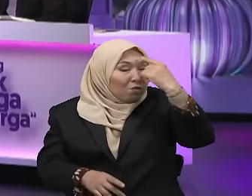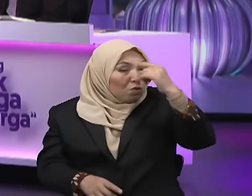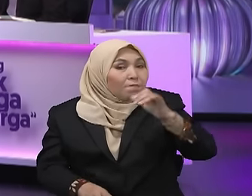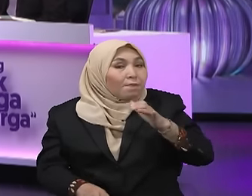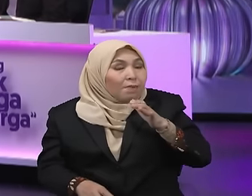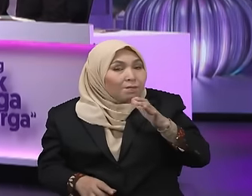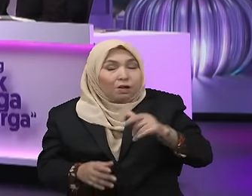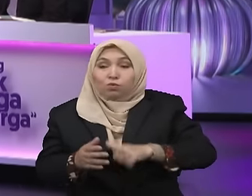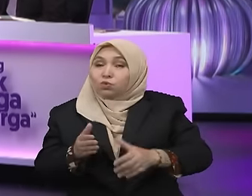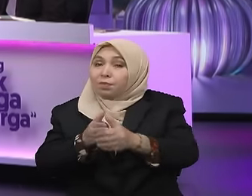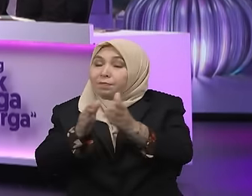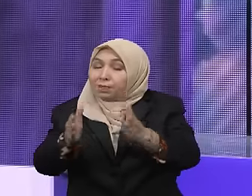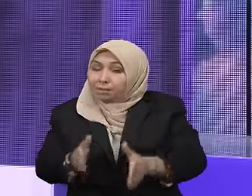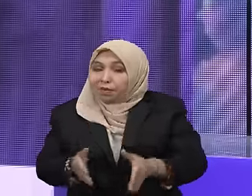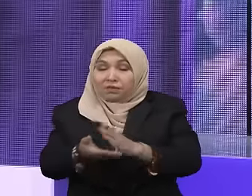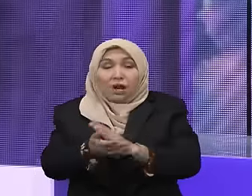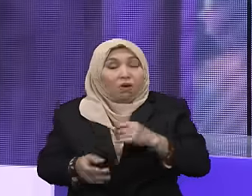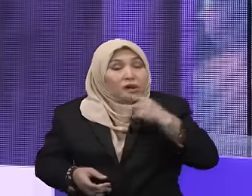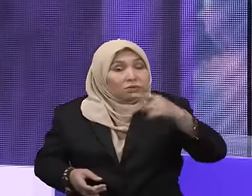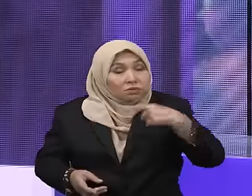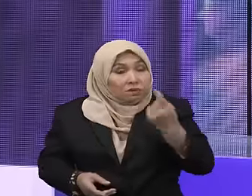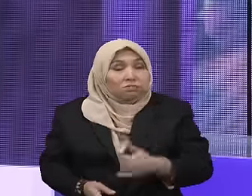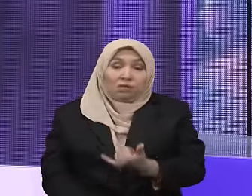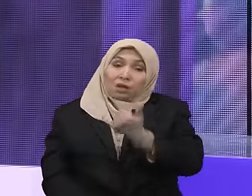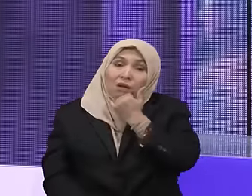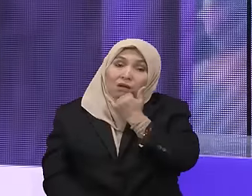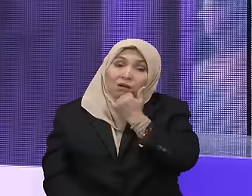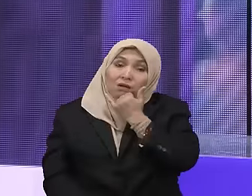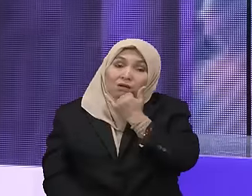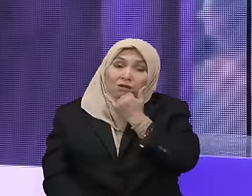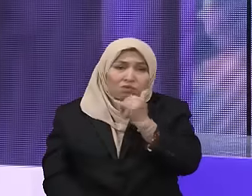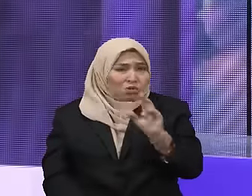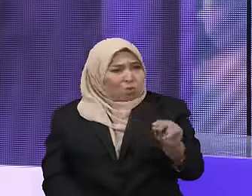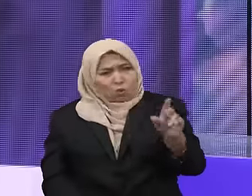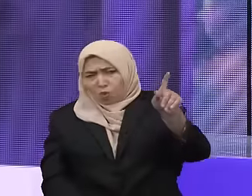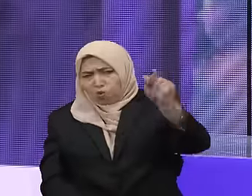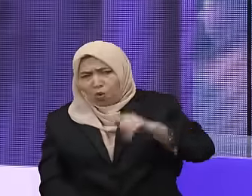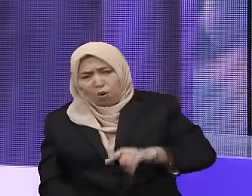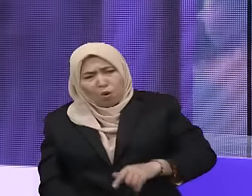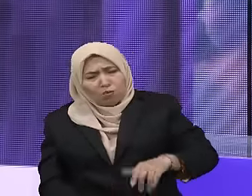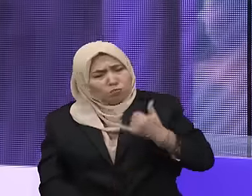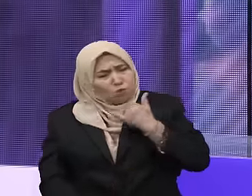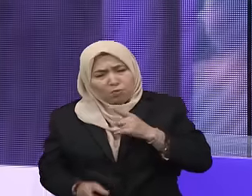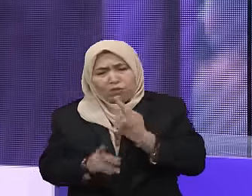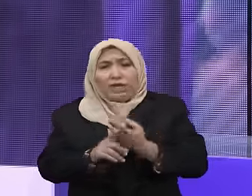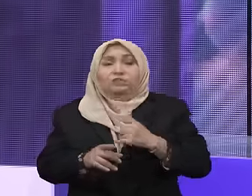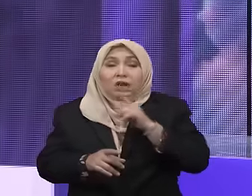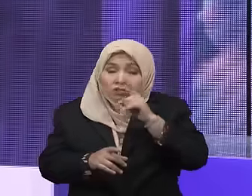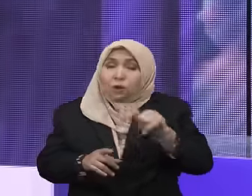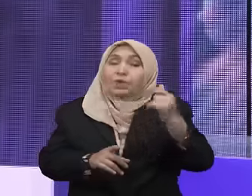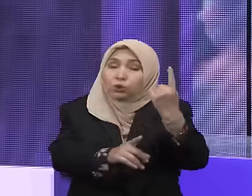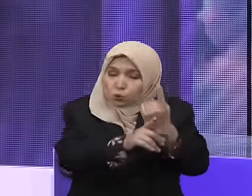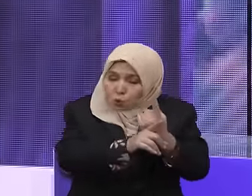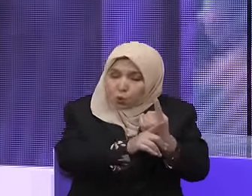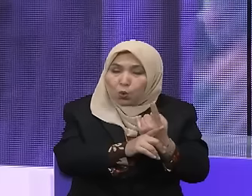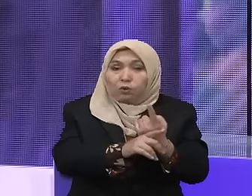pemimpin. Kadang-kadang orang kalau kita kata salah, dia kata, mana salah kan? Tapi sebenarnya awak ni betul